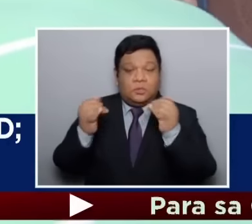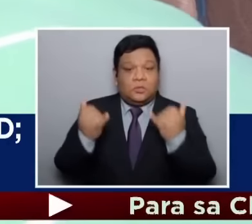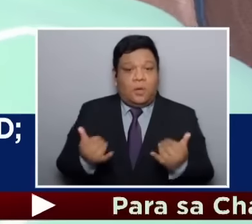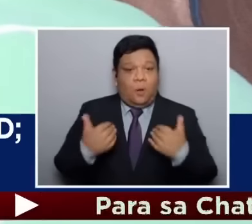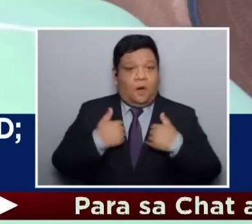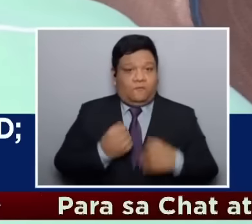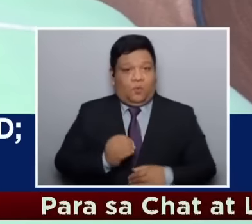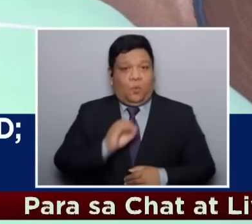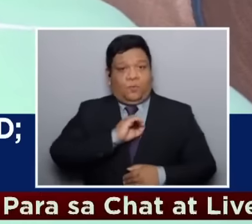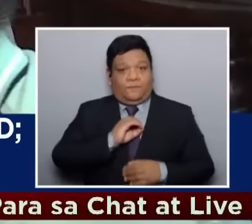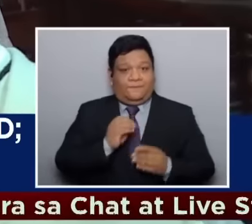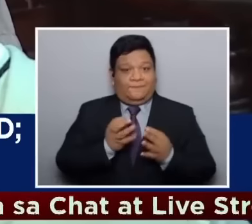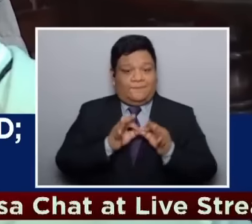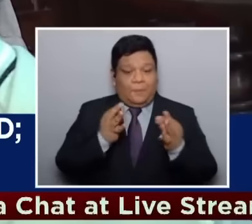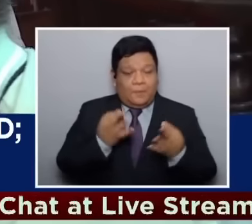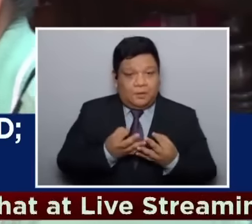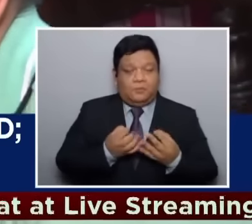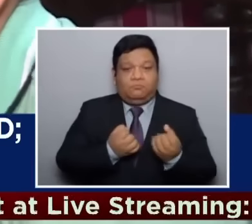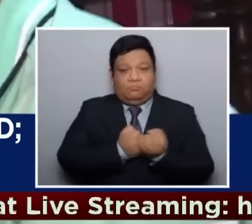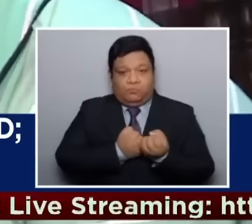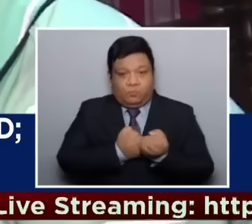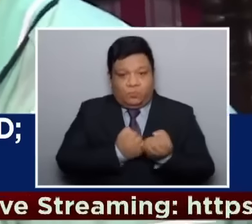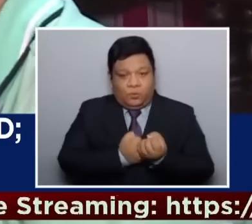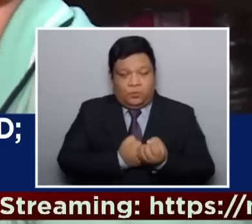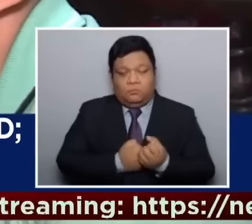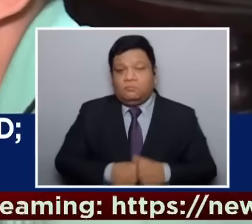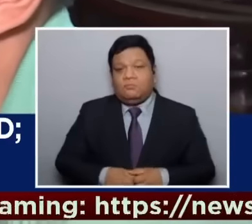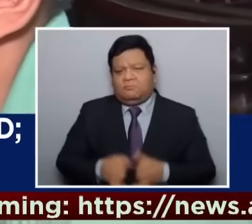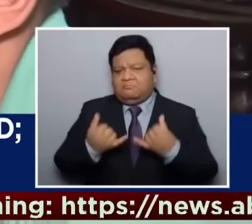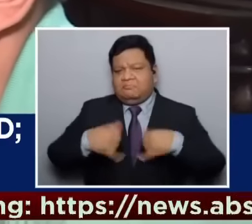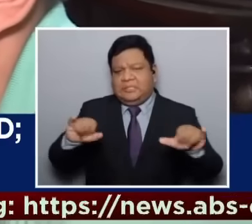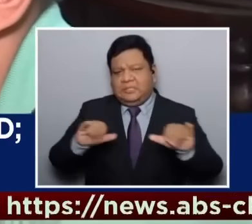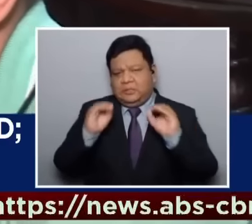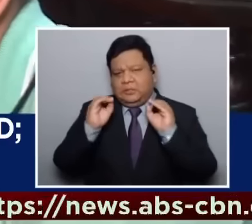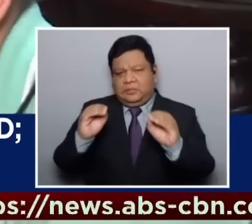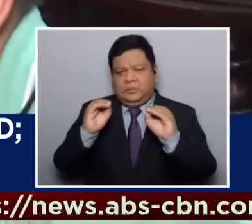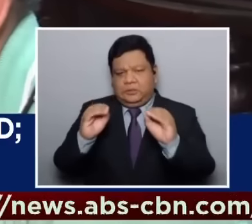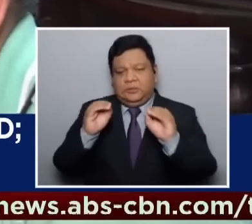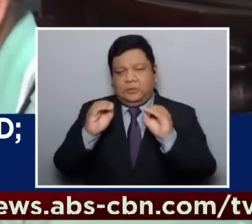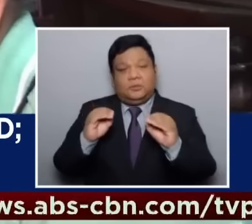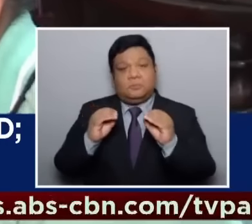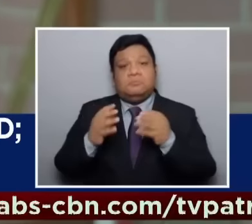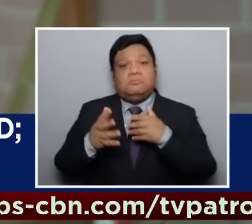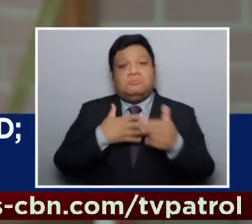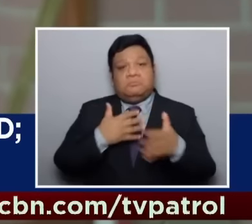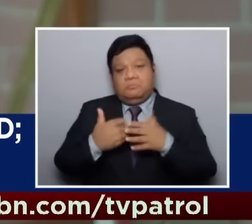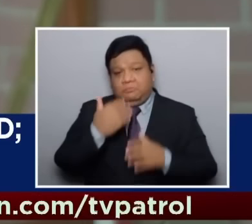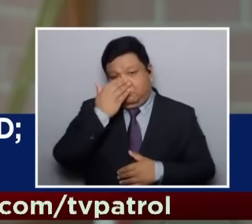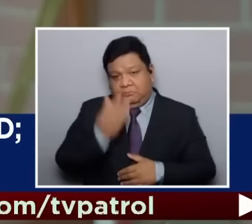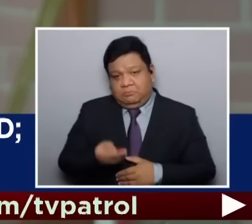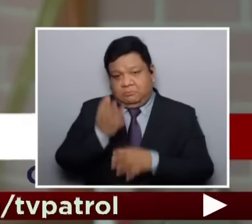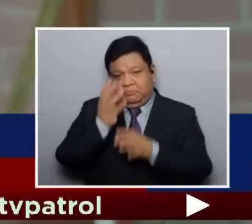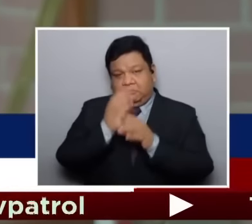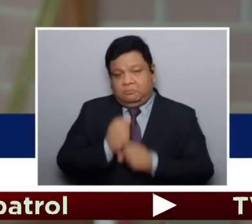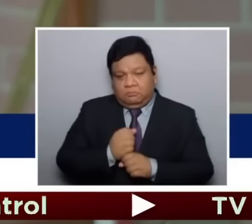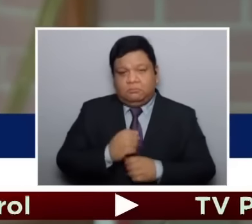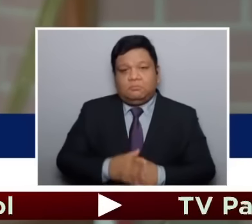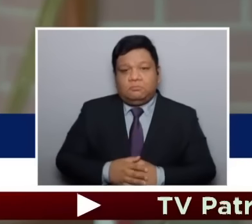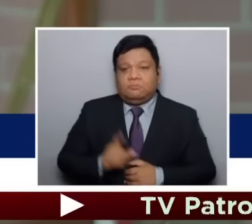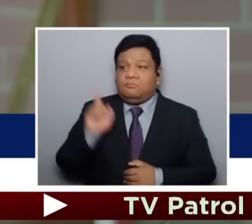mga kaanak na binubuhay. Bukasyon pa rin niya ang pagtuturo, kahit maliit ang sweldo. Napaka-hipokrit ako